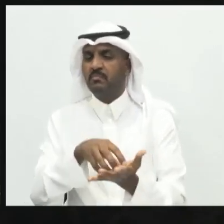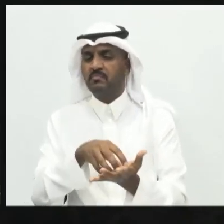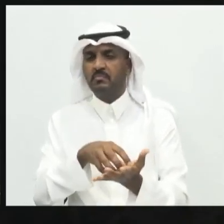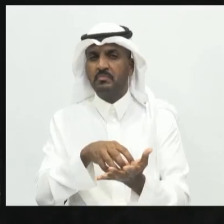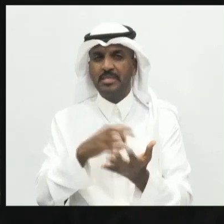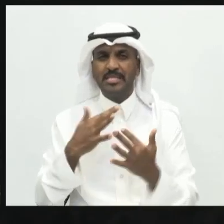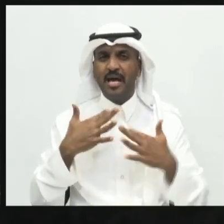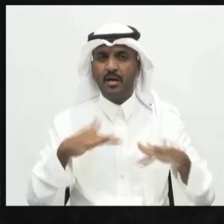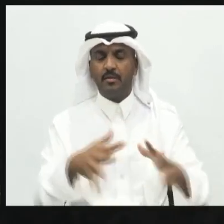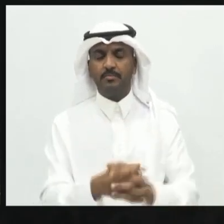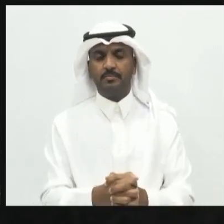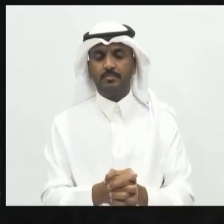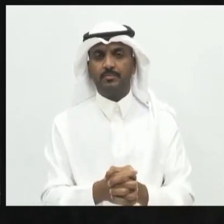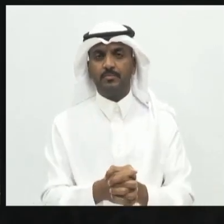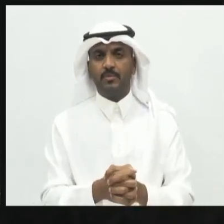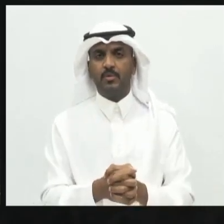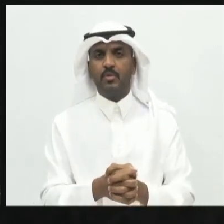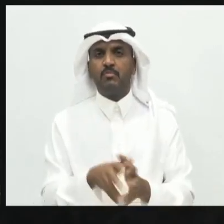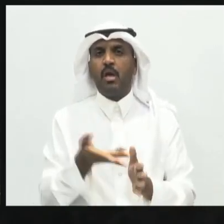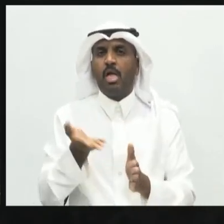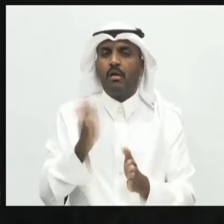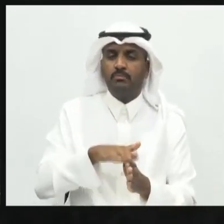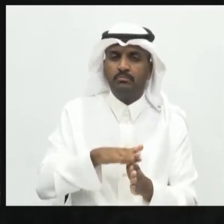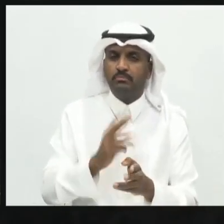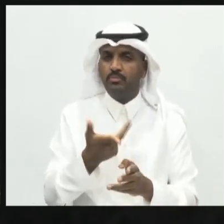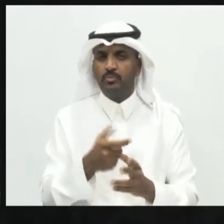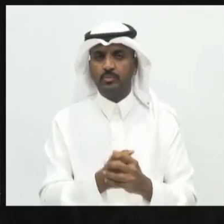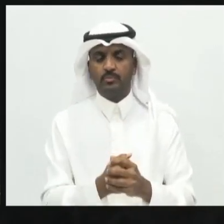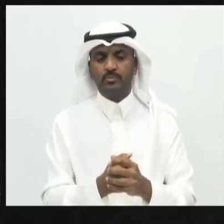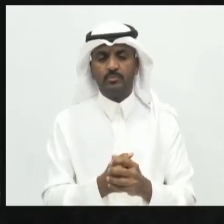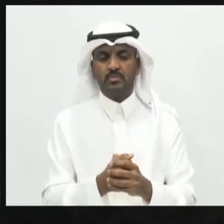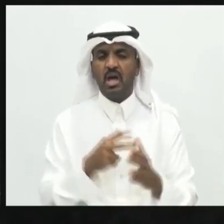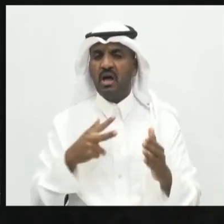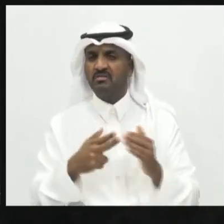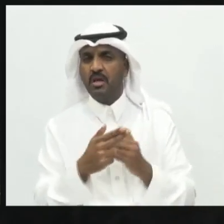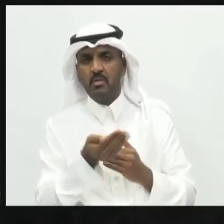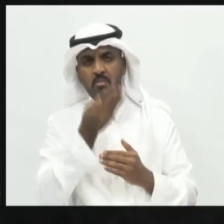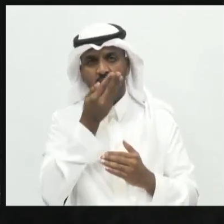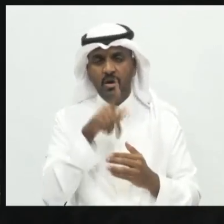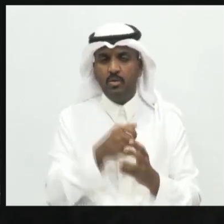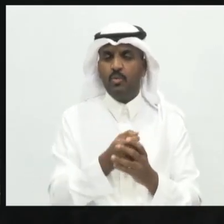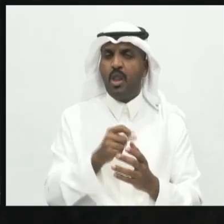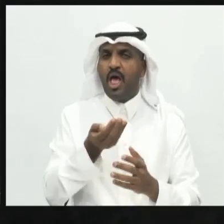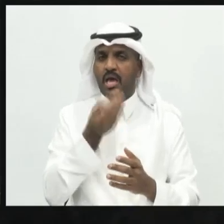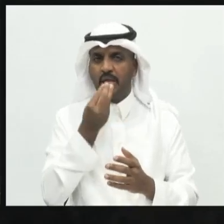الصحراء واوشك على الموت والهلاك انقطع الماء وانقطع